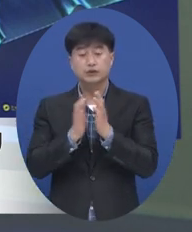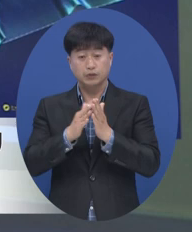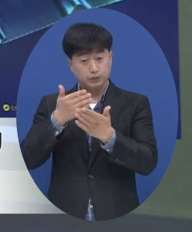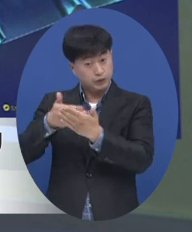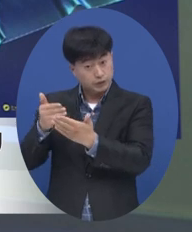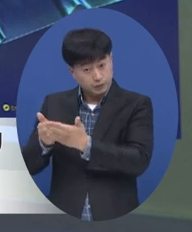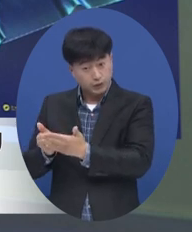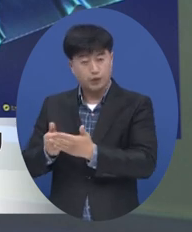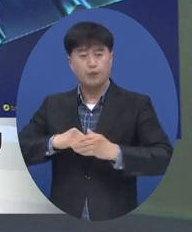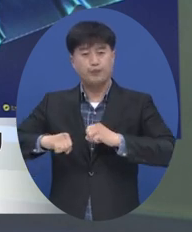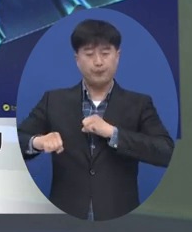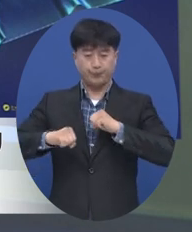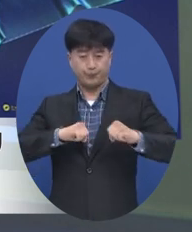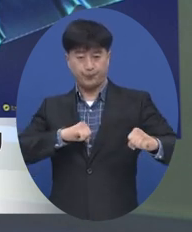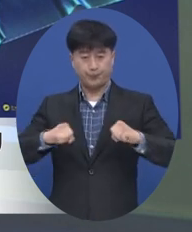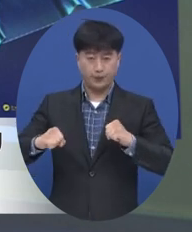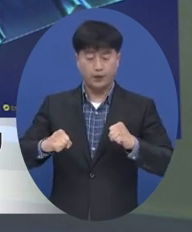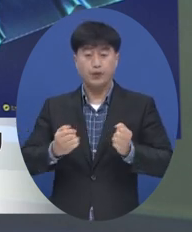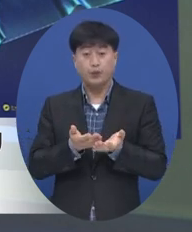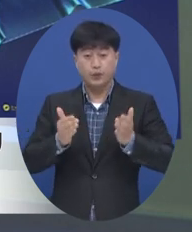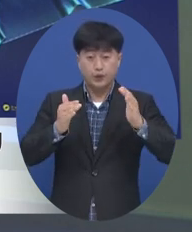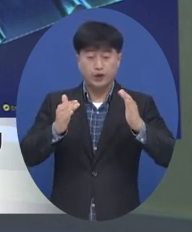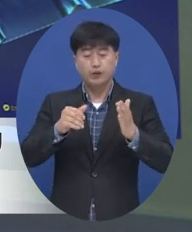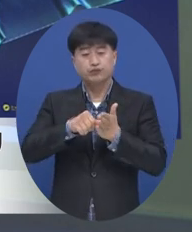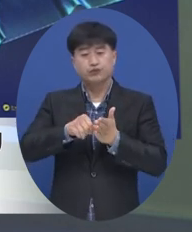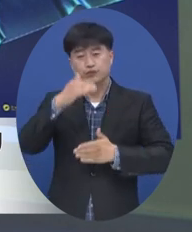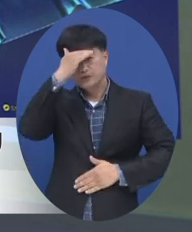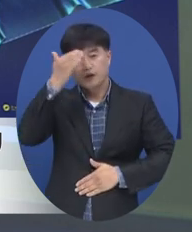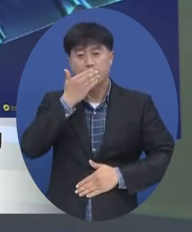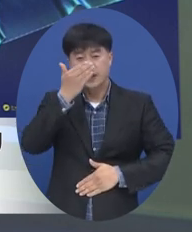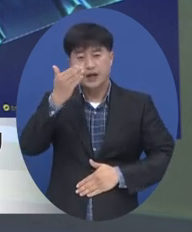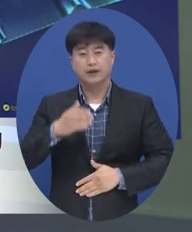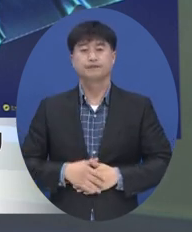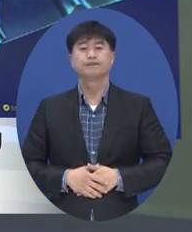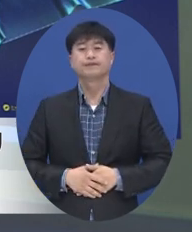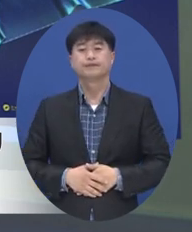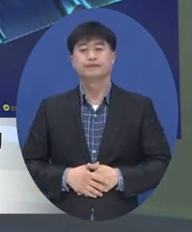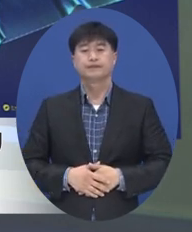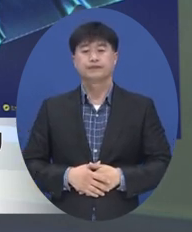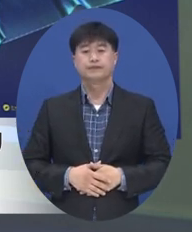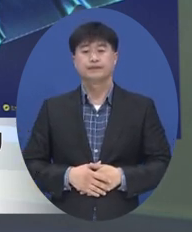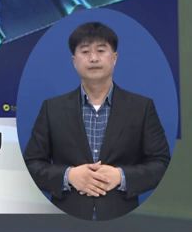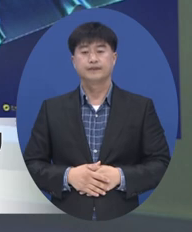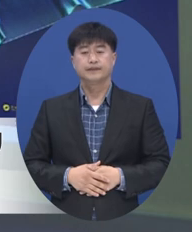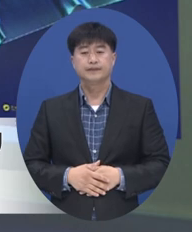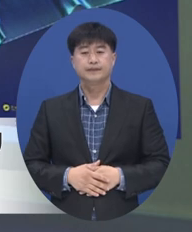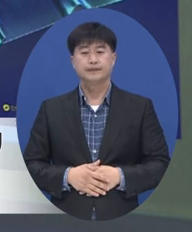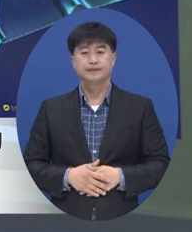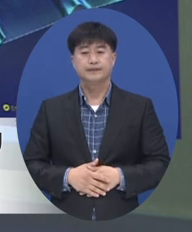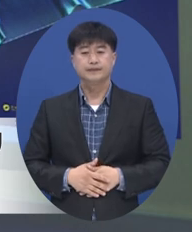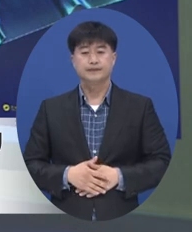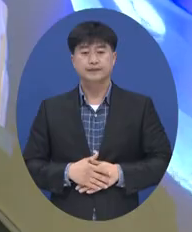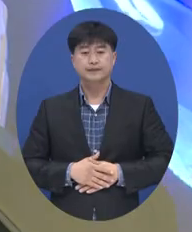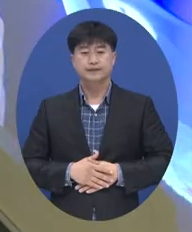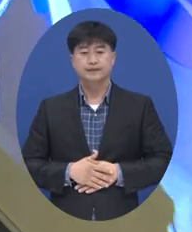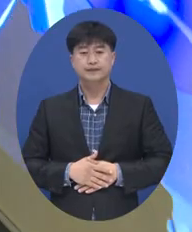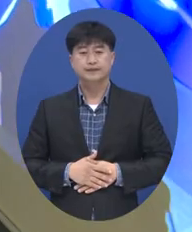그림을 그리고 몸을 움직이며 도자 작품들을 감상할 수 있습니다. 구영슬 기자가 현장 취재했습니다.